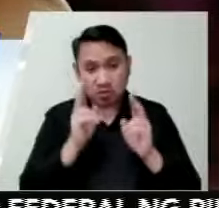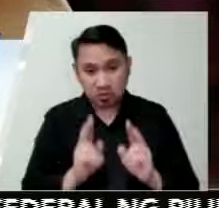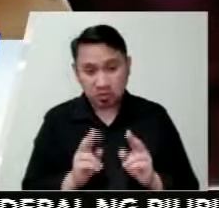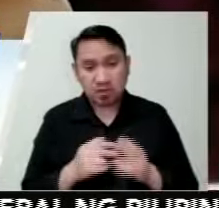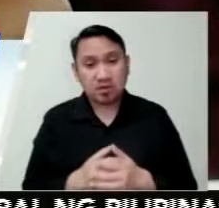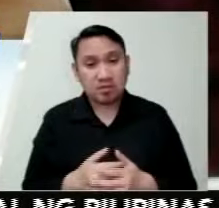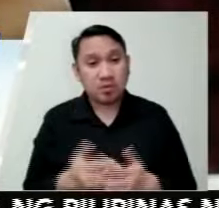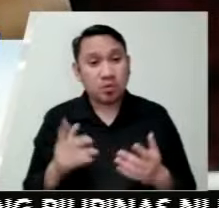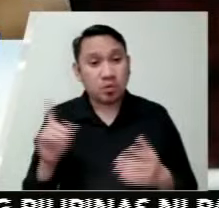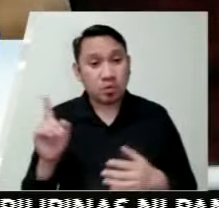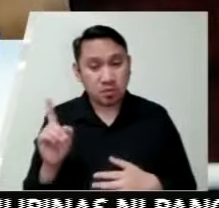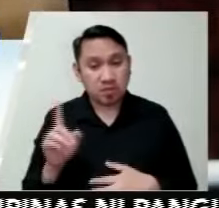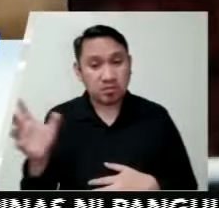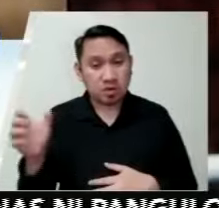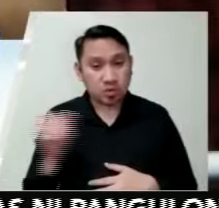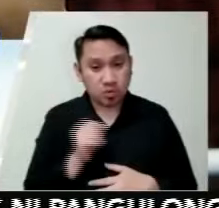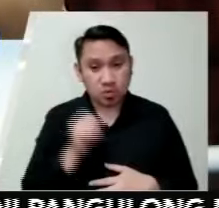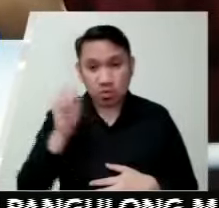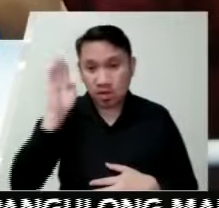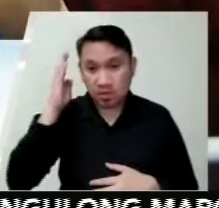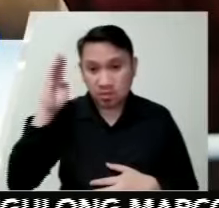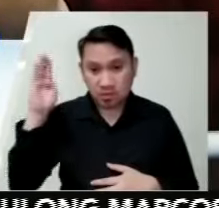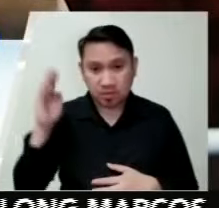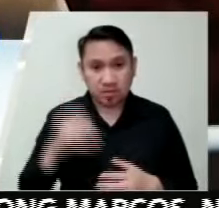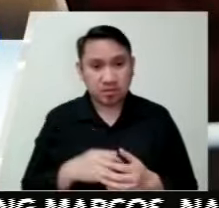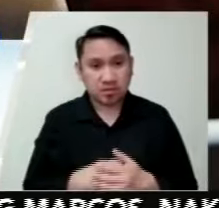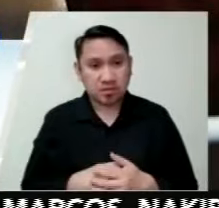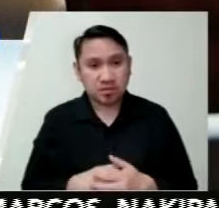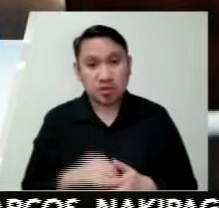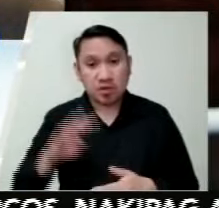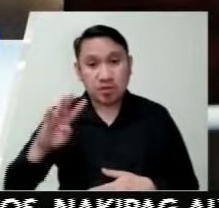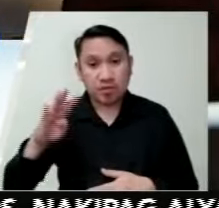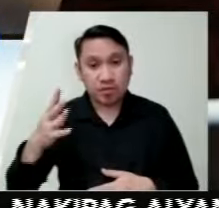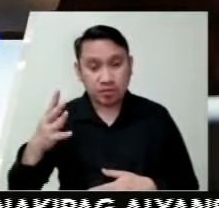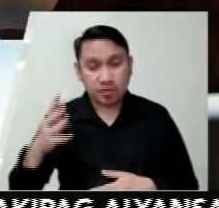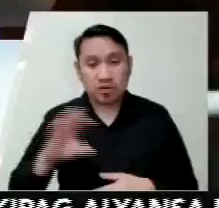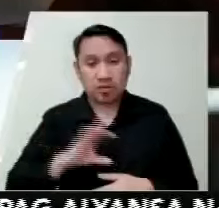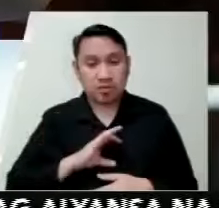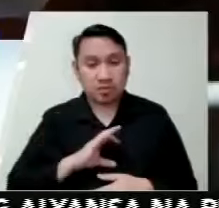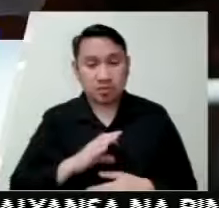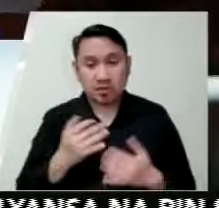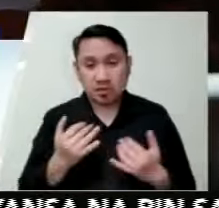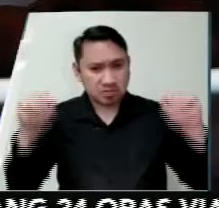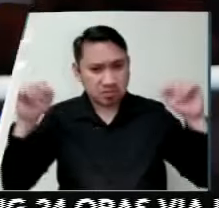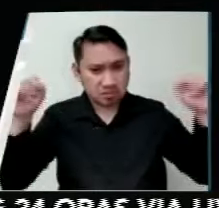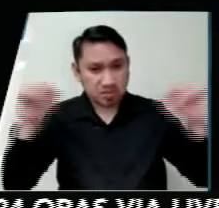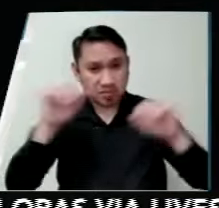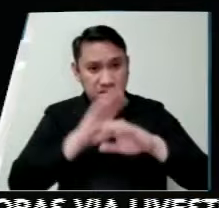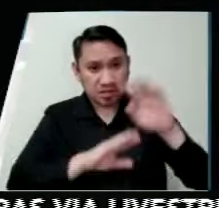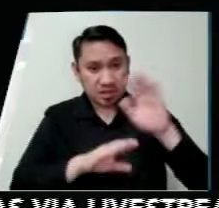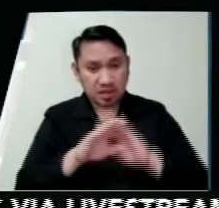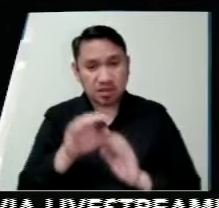ang bronze, ang ika-4 na medalya ng Pilipinas ngayong 2024 Paris Olympics.